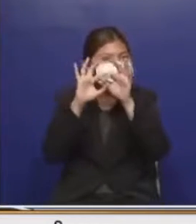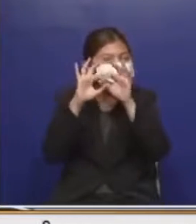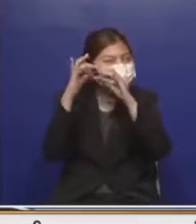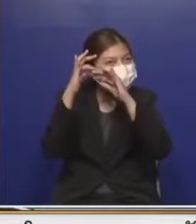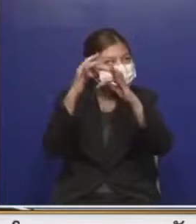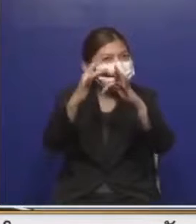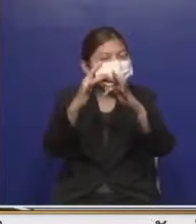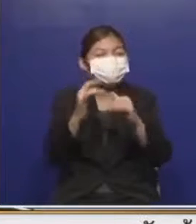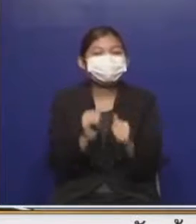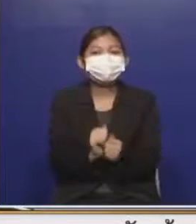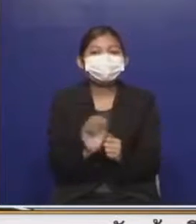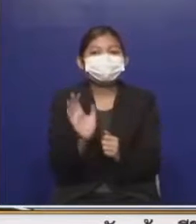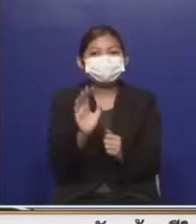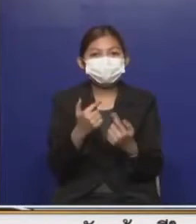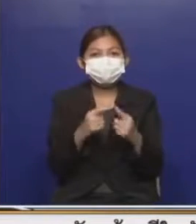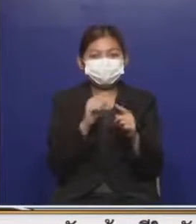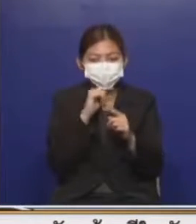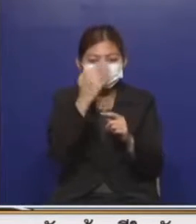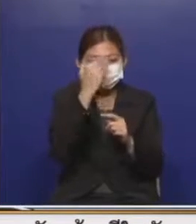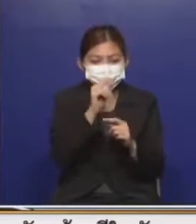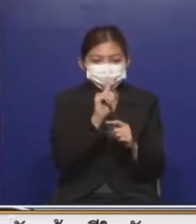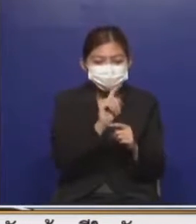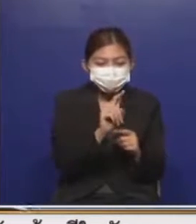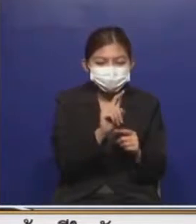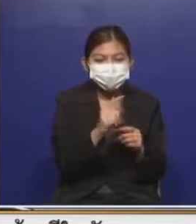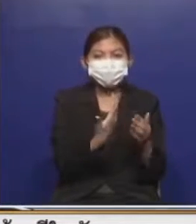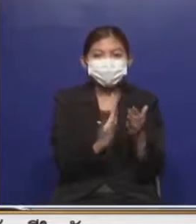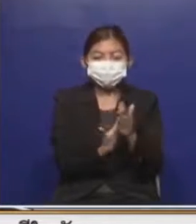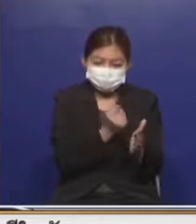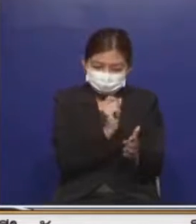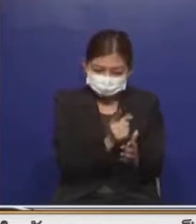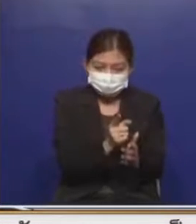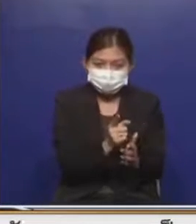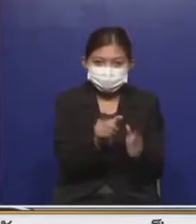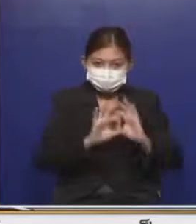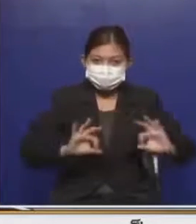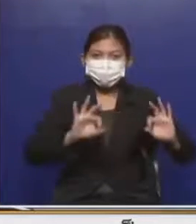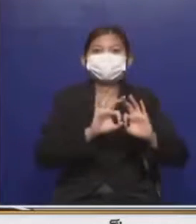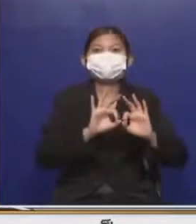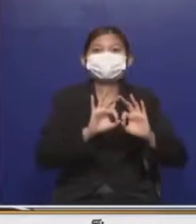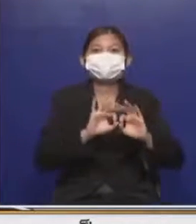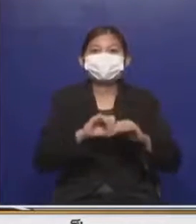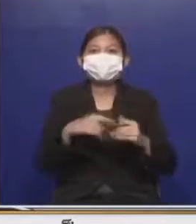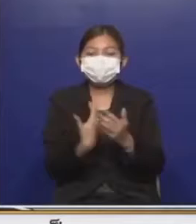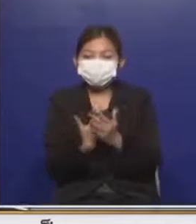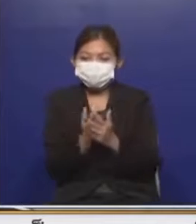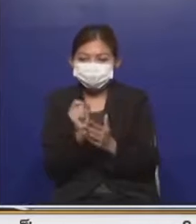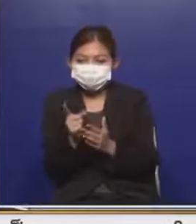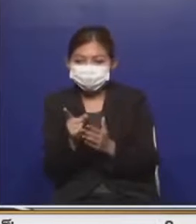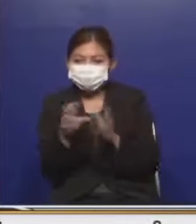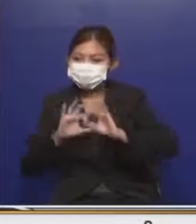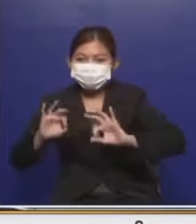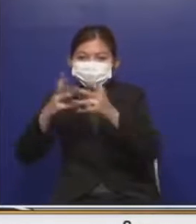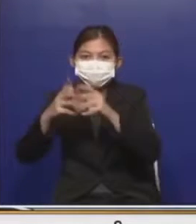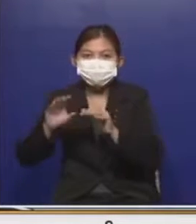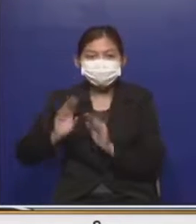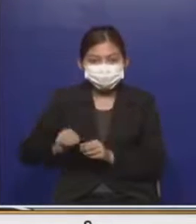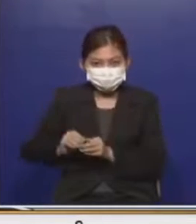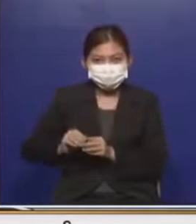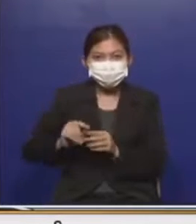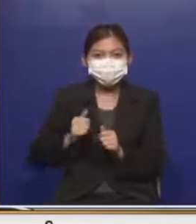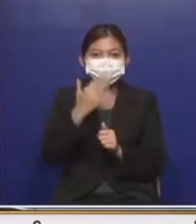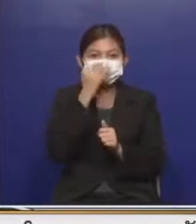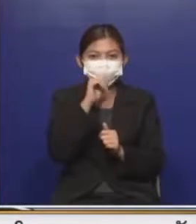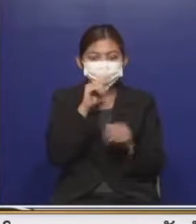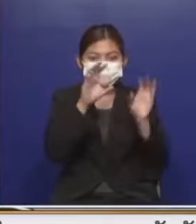นึกรู้อะไรควรจ่าย อะไรไม่ควรจ่ายรัฐบานที่มีสามานสำนกเท่านั้นถึงจะสามาร